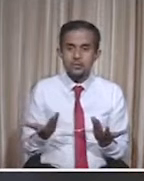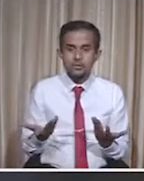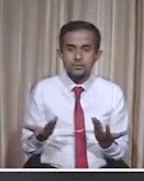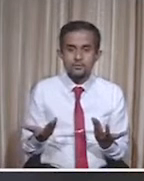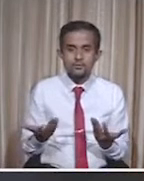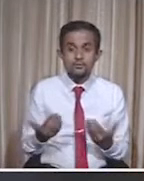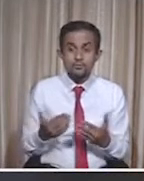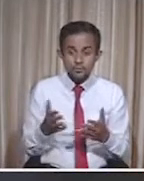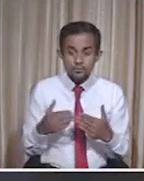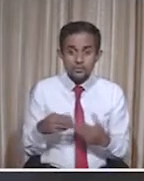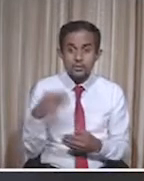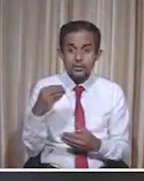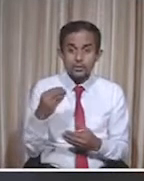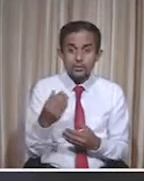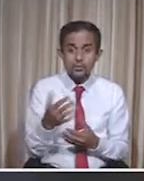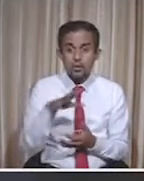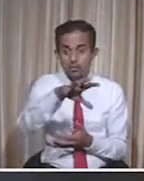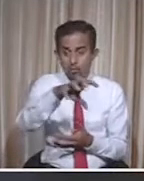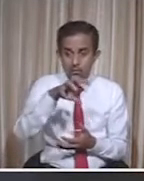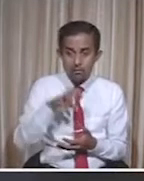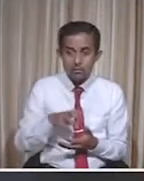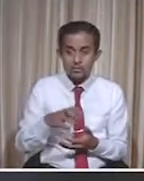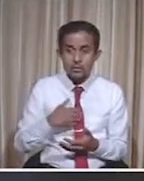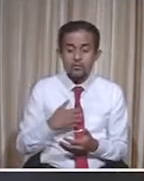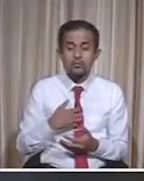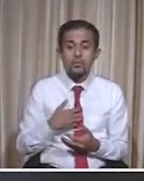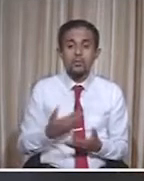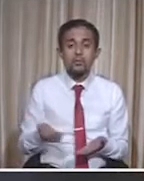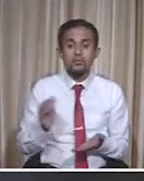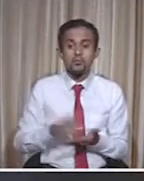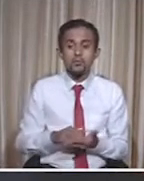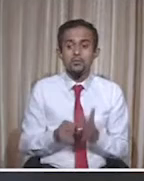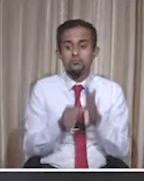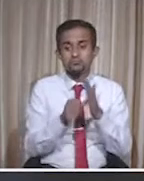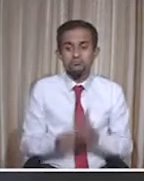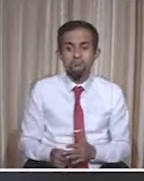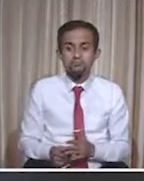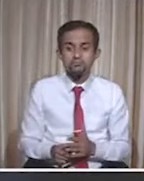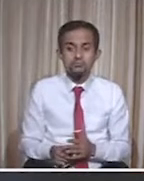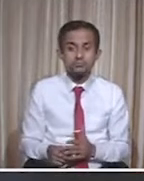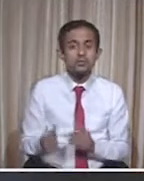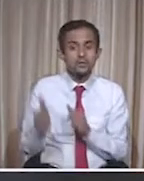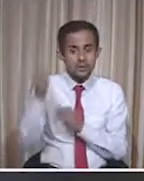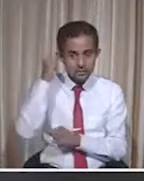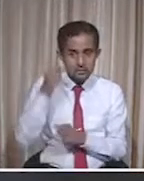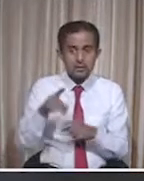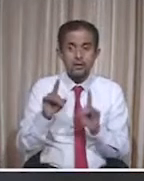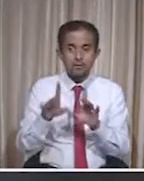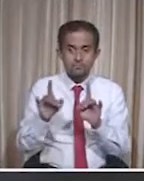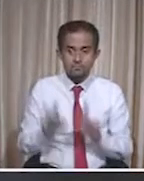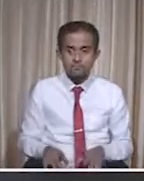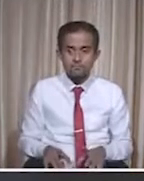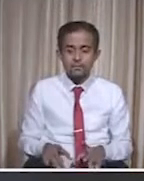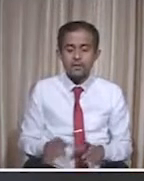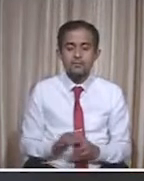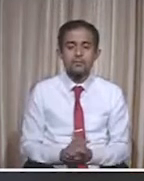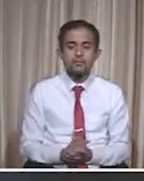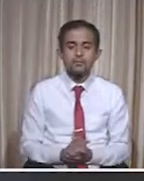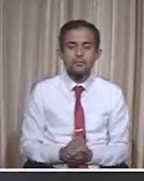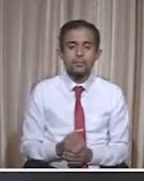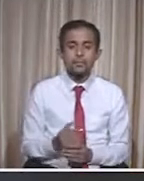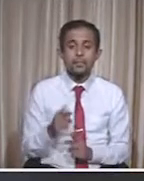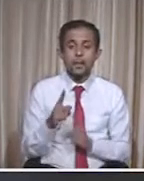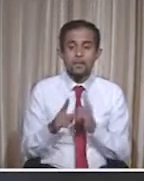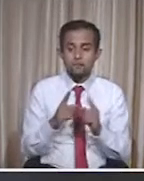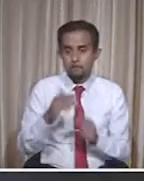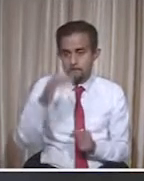හැබැයි තවත් ණය උගුලක හිර වුණොත් අපි වැටෙන්නේ තවත් මර උගුලක තමයි ඉතිහාසය වෙලා තින්නේ ඒක තමයි ඉතින් දැන් ගරු